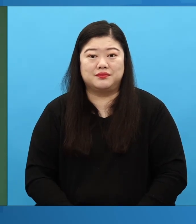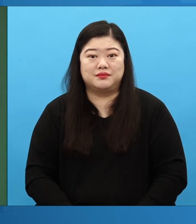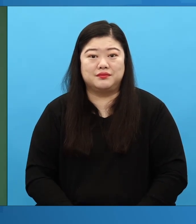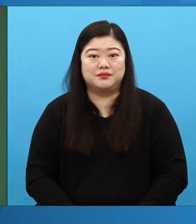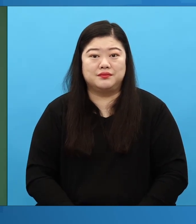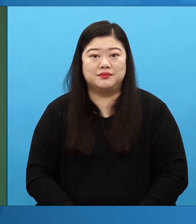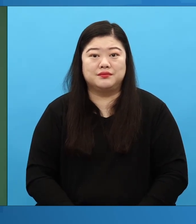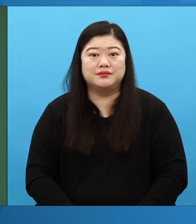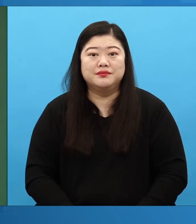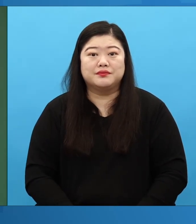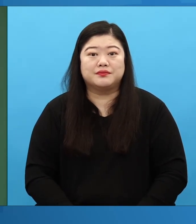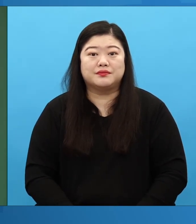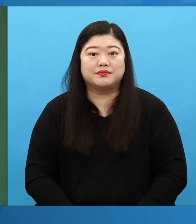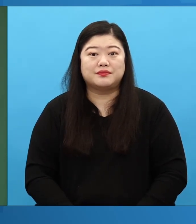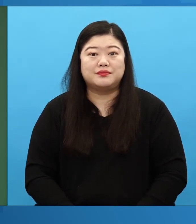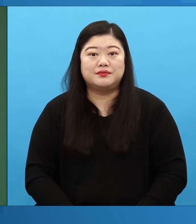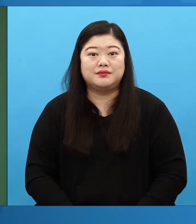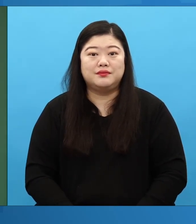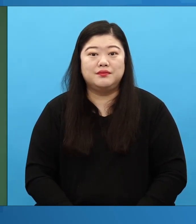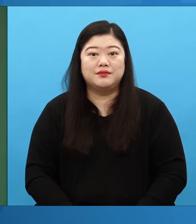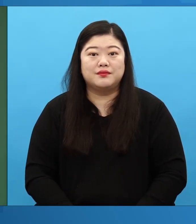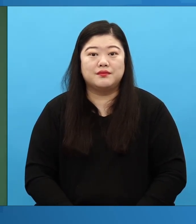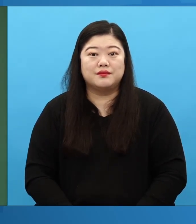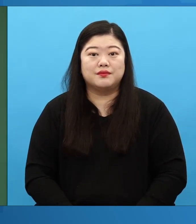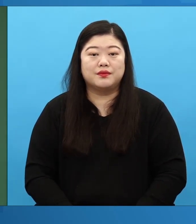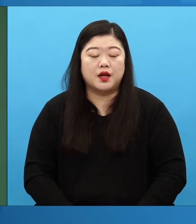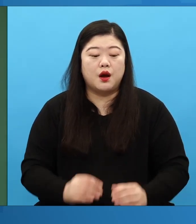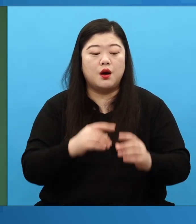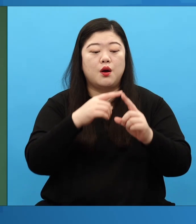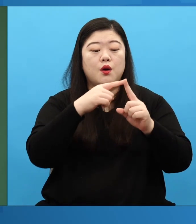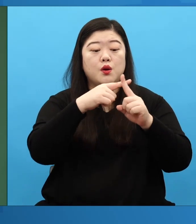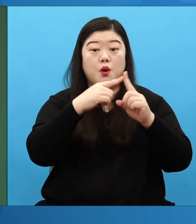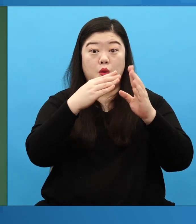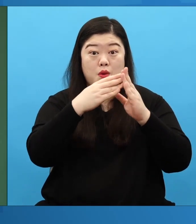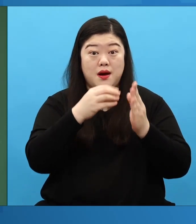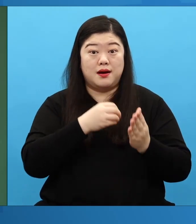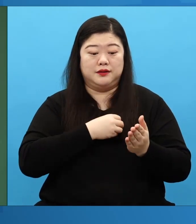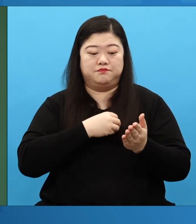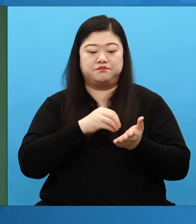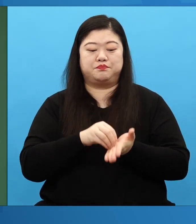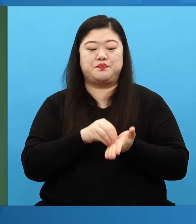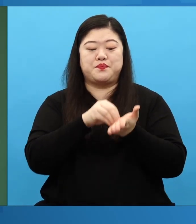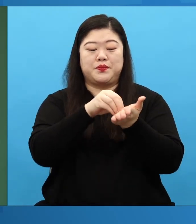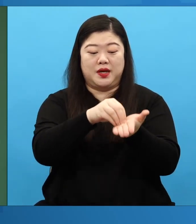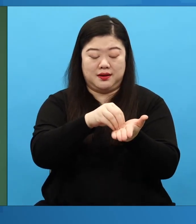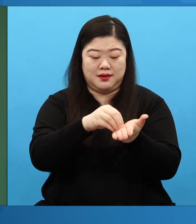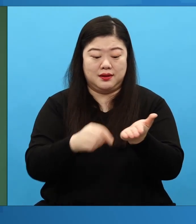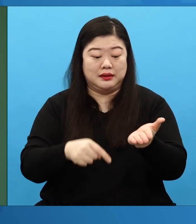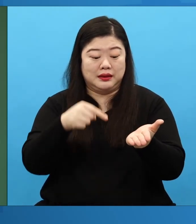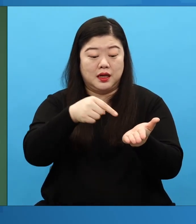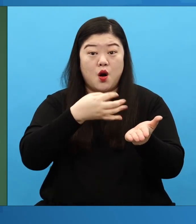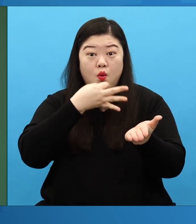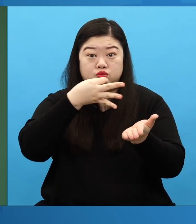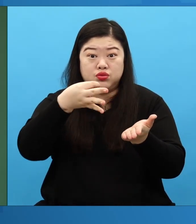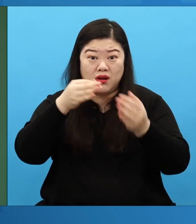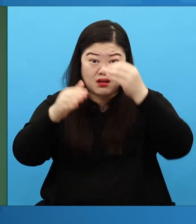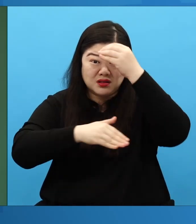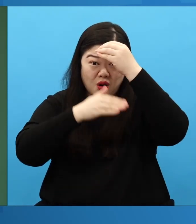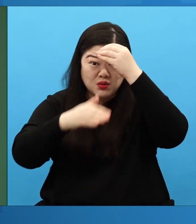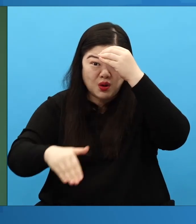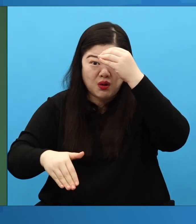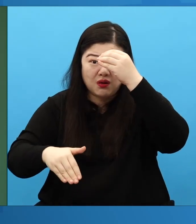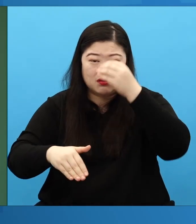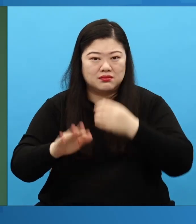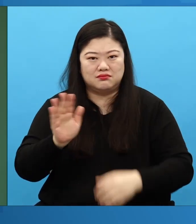교인들을 성도로 만드는 게 아니고 제자로 만들어야 된다. It's not to make these church members as just believers, but